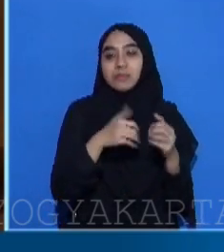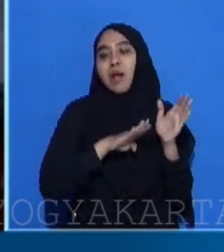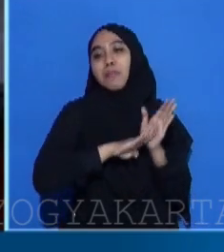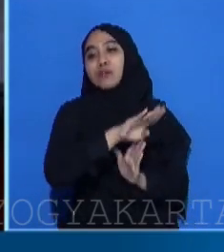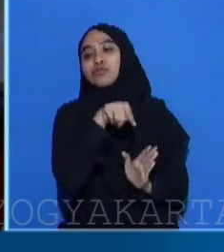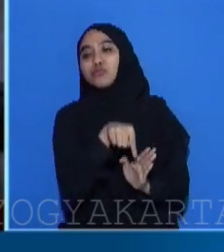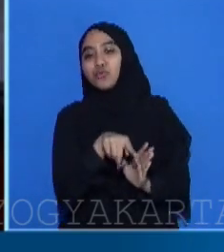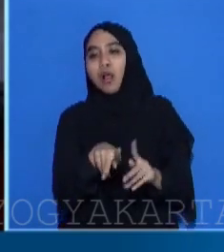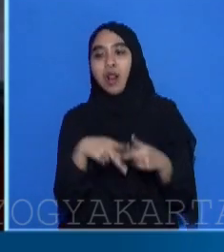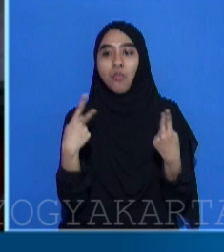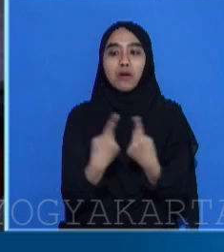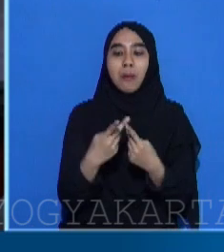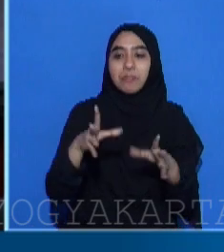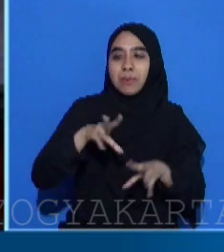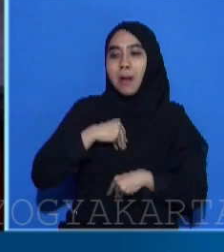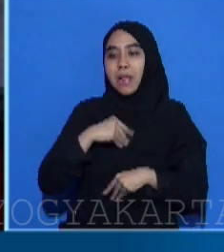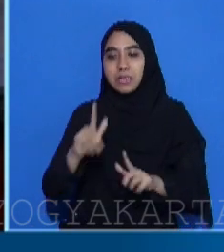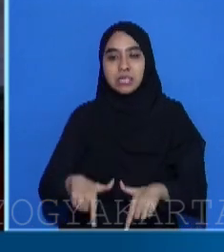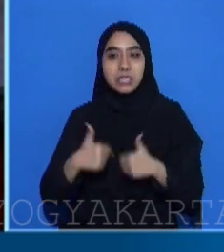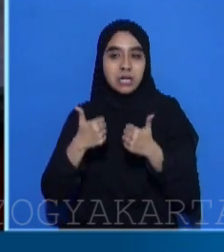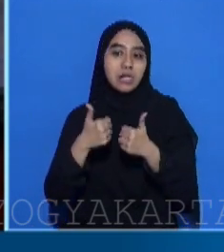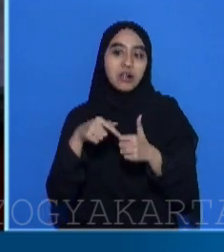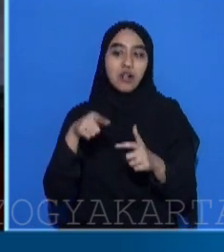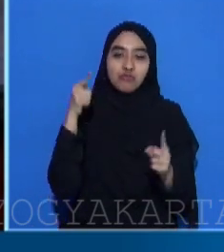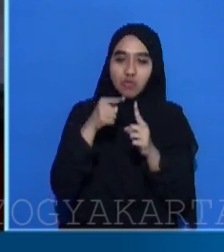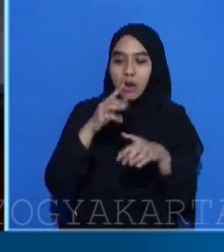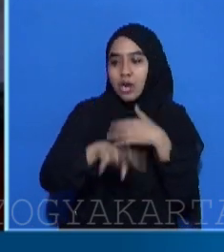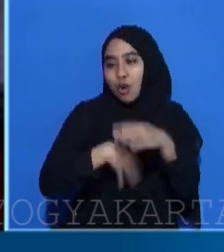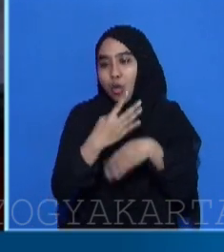hasil memberikan semangat lagi untuk pengelolaan